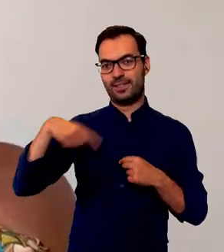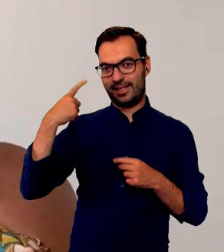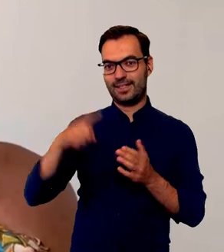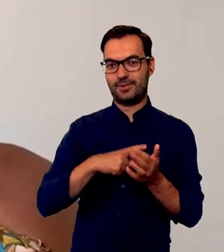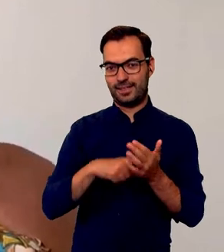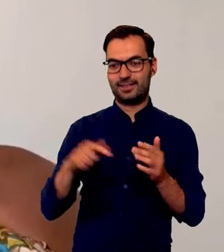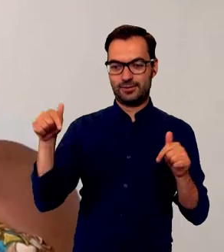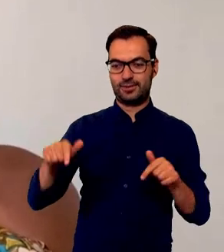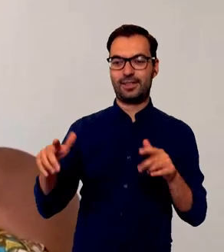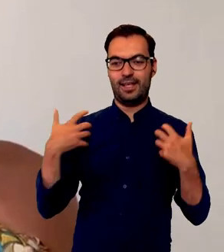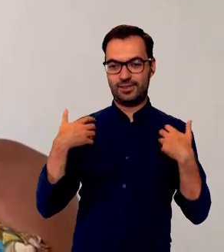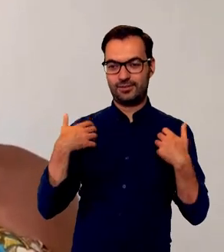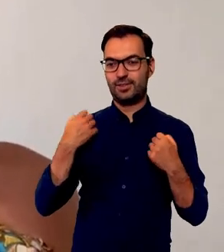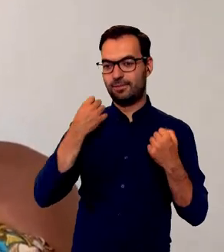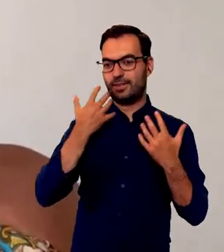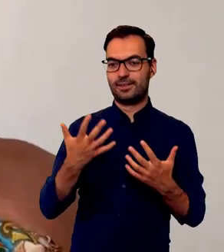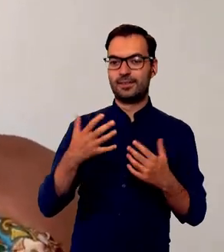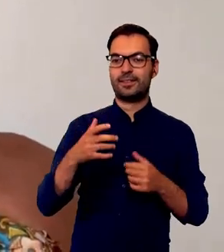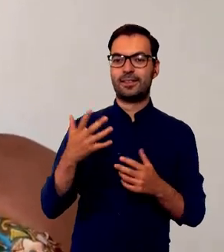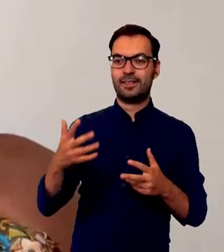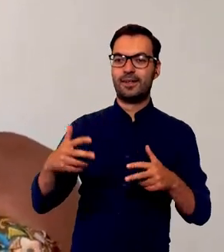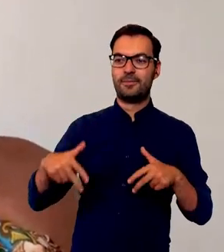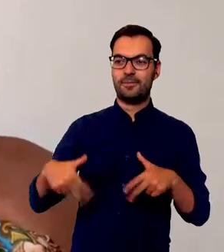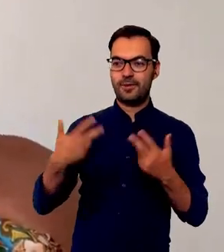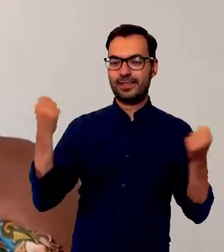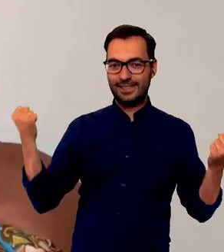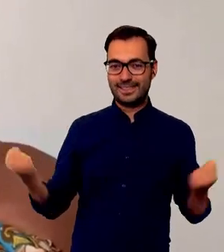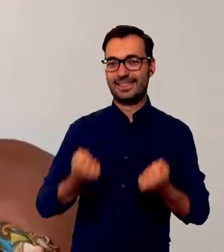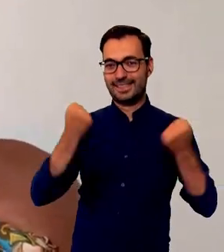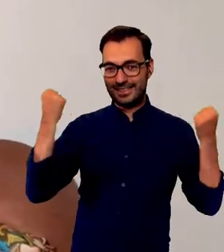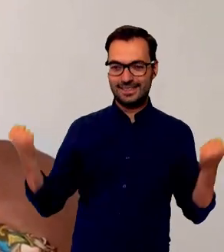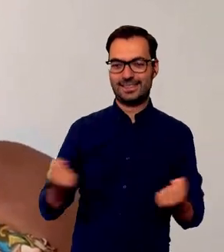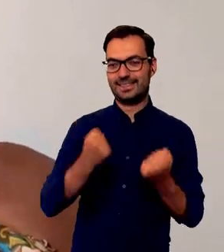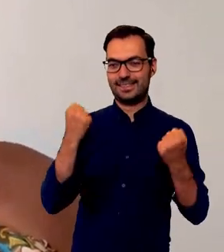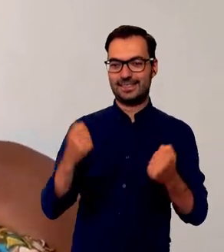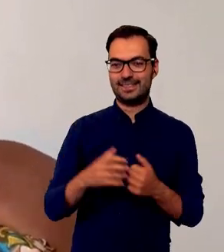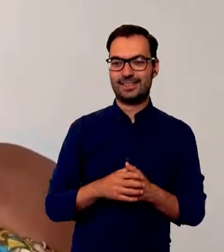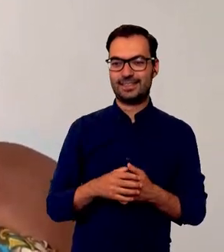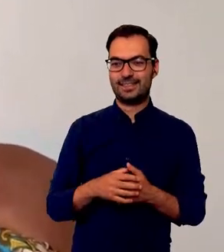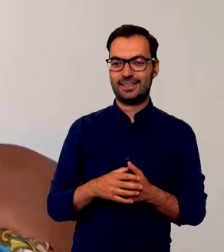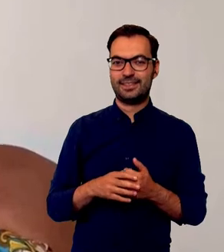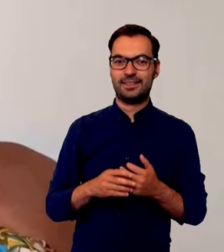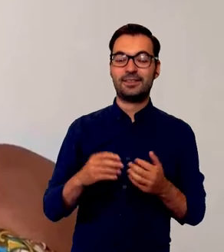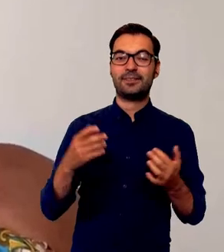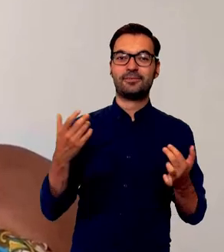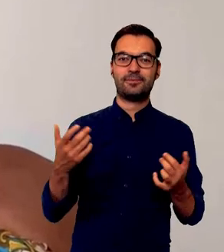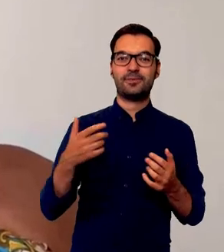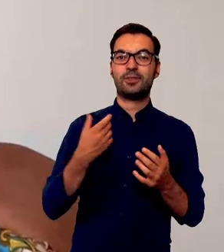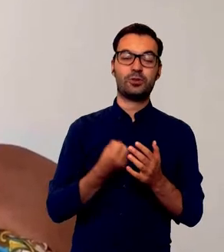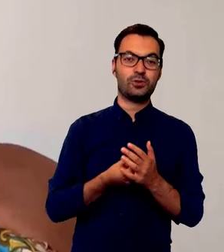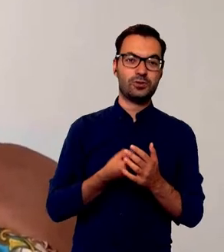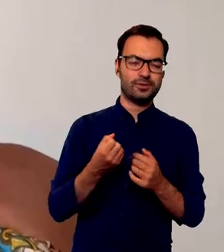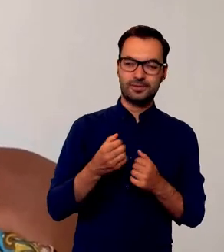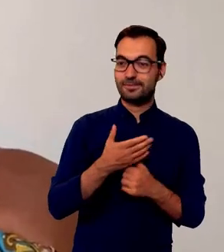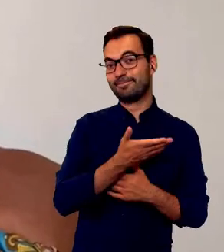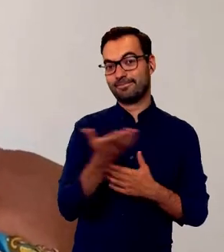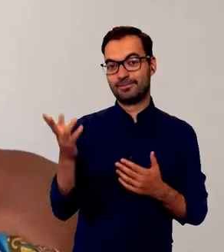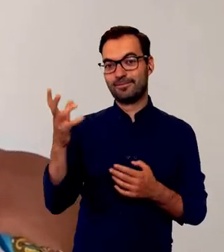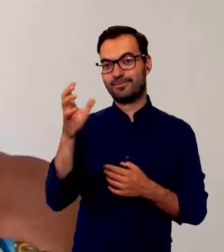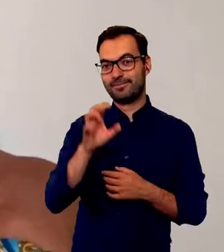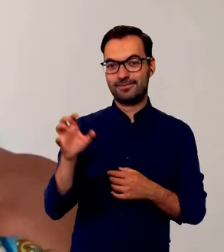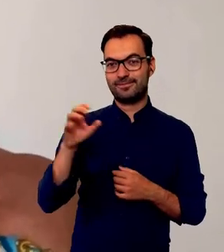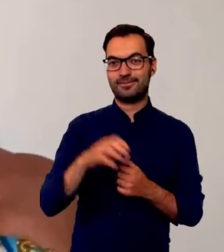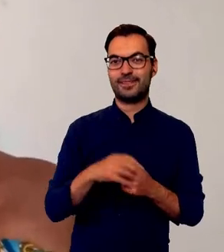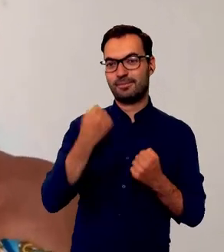następny raz będzie w studiu. Bardzo chciałam się połączyć, zrobiłam wszystko co możliwe. Drodzy moi czytelnicy, drodzy Państwo, którą